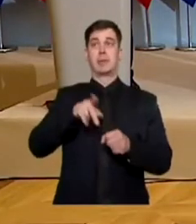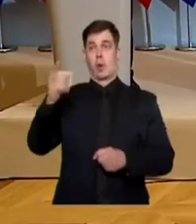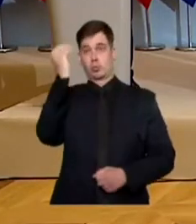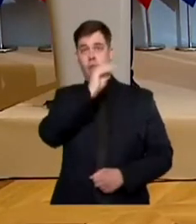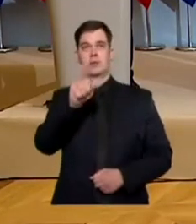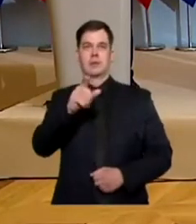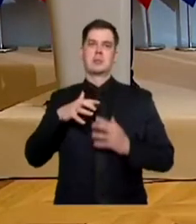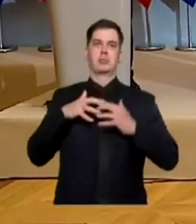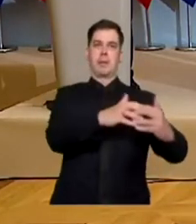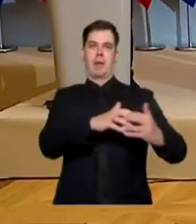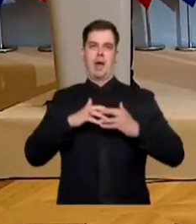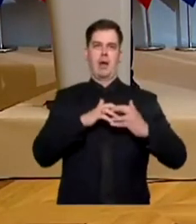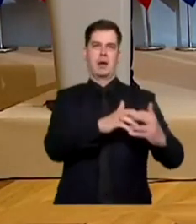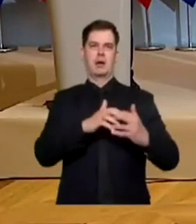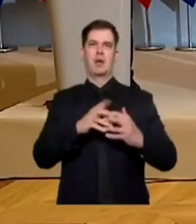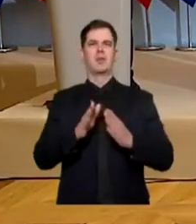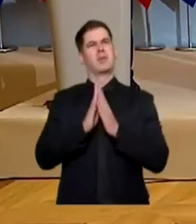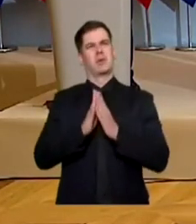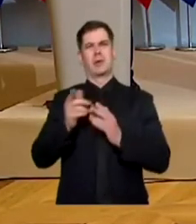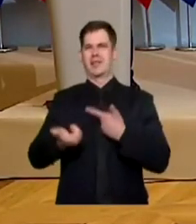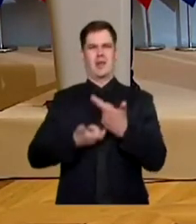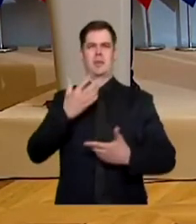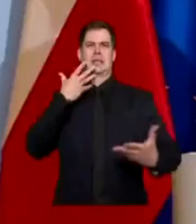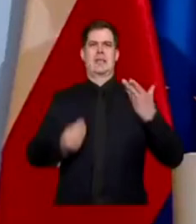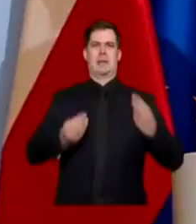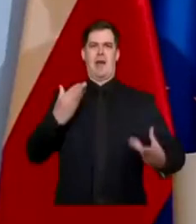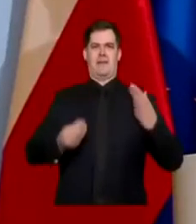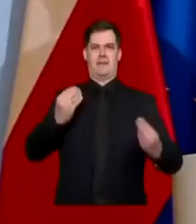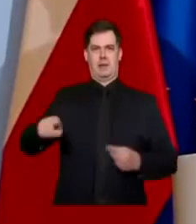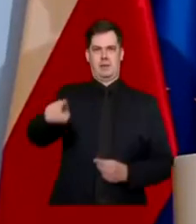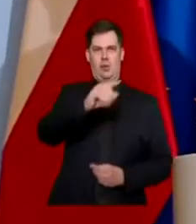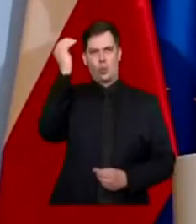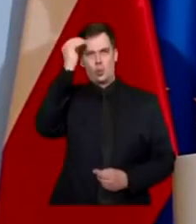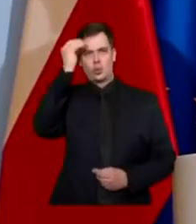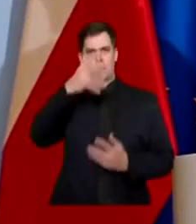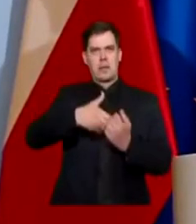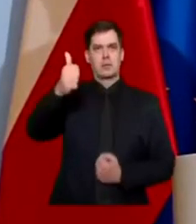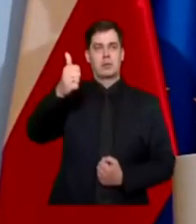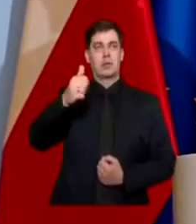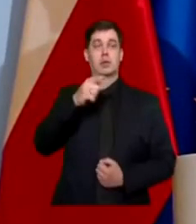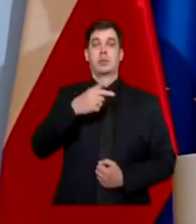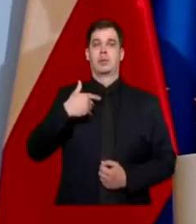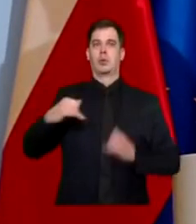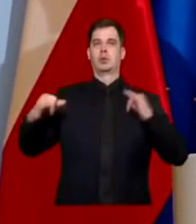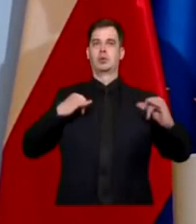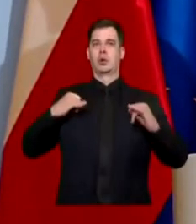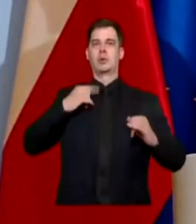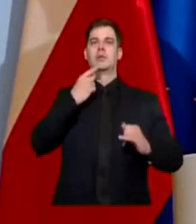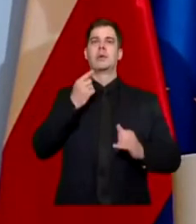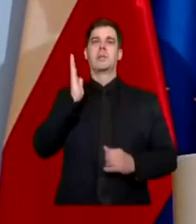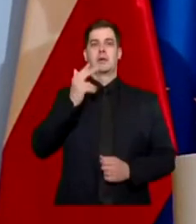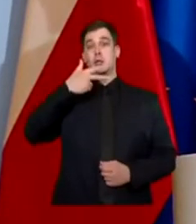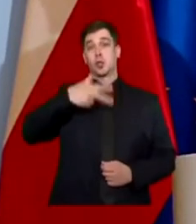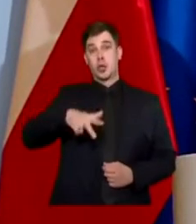jako przepychanki i apeluje, by skończyć zabawę emocjami uczniów i maturzystów. Chodzi o zapowiedź rządu, że uczniowie o terminach dowiedzą